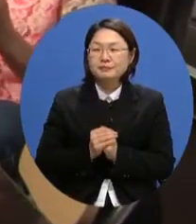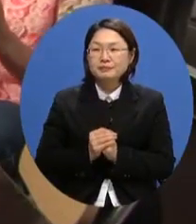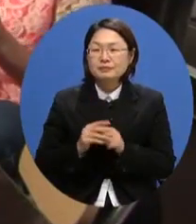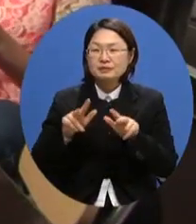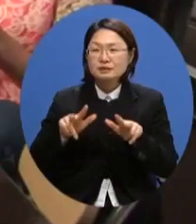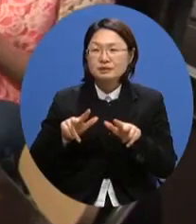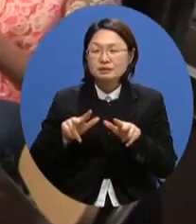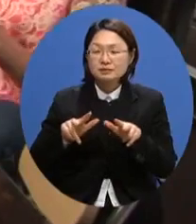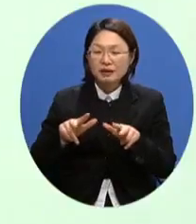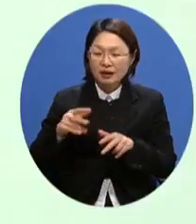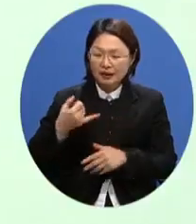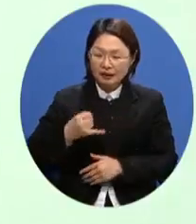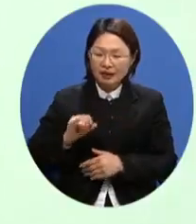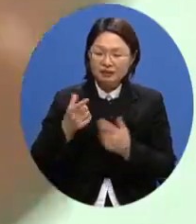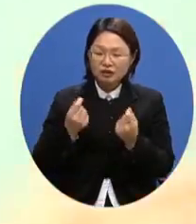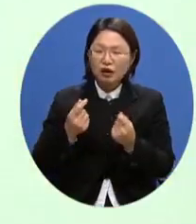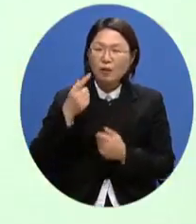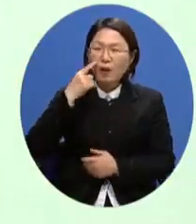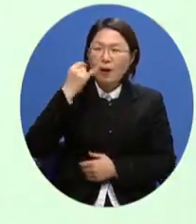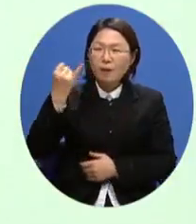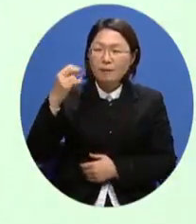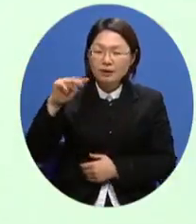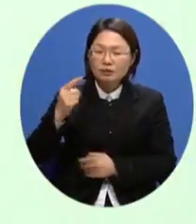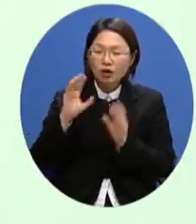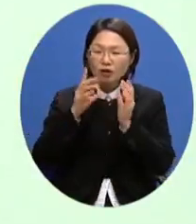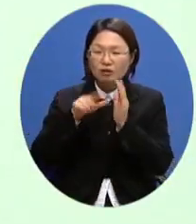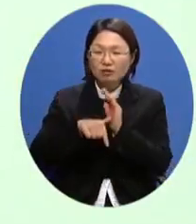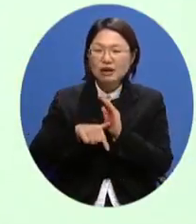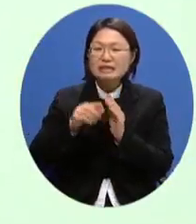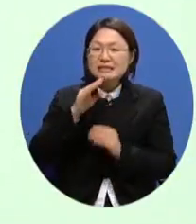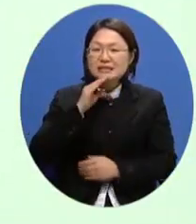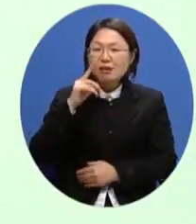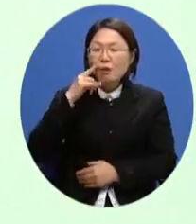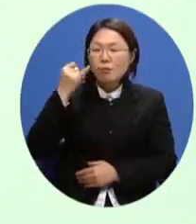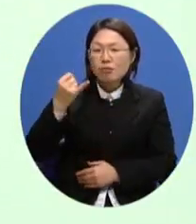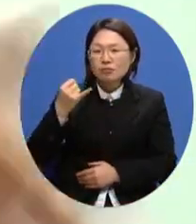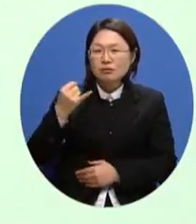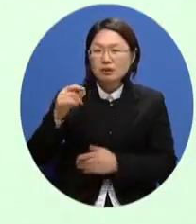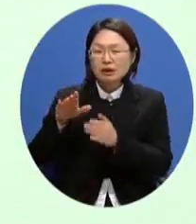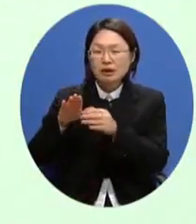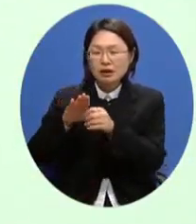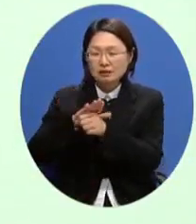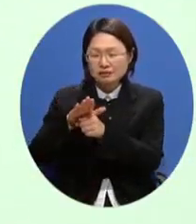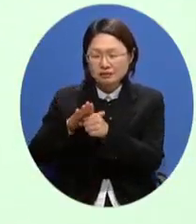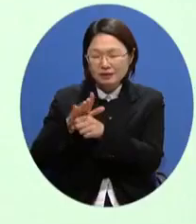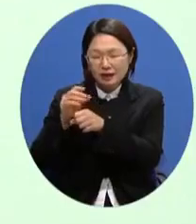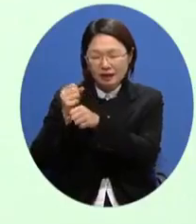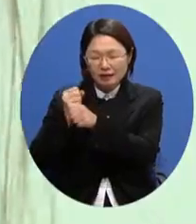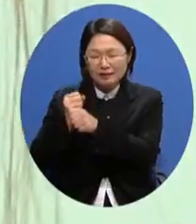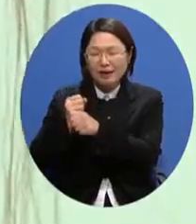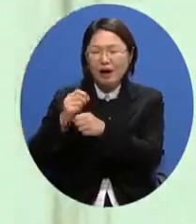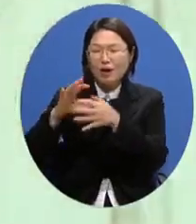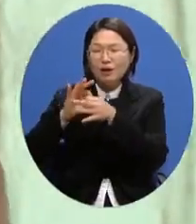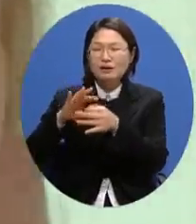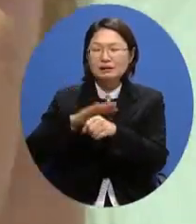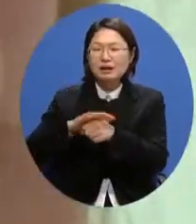지금의 태연이처럼 엄마도 어린 시절 친정어머니와 원만한 애착관계를 형성하지 못했던 것.